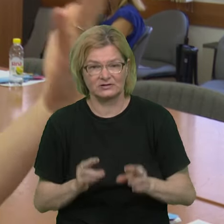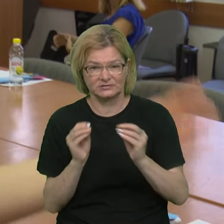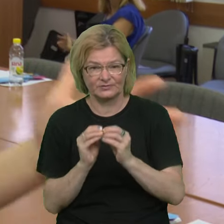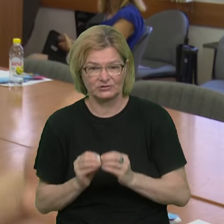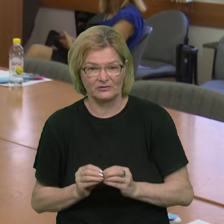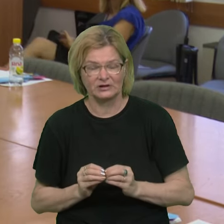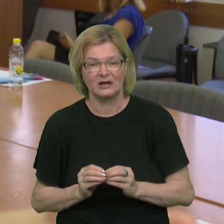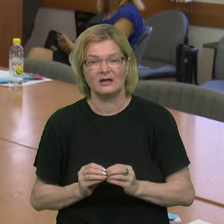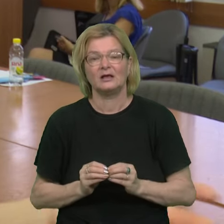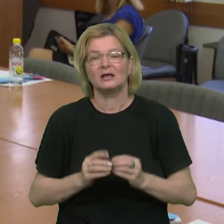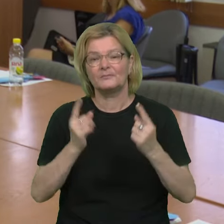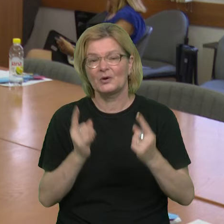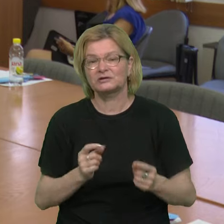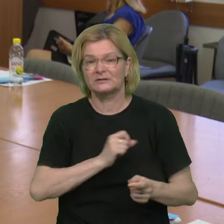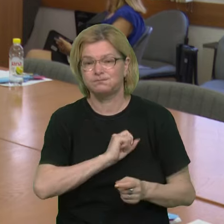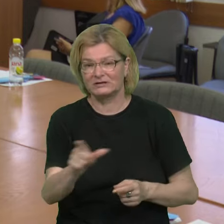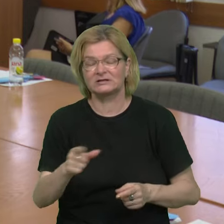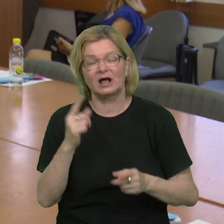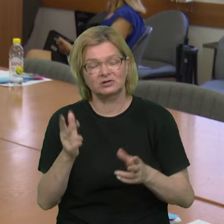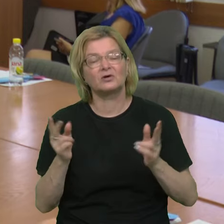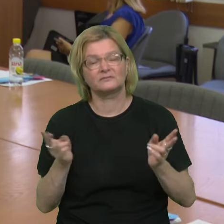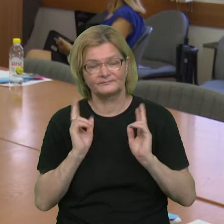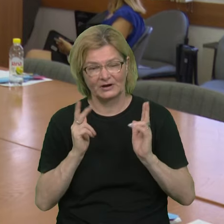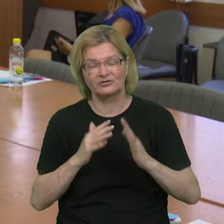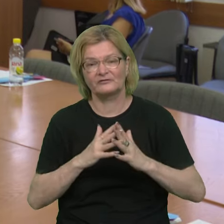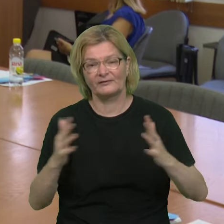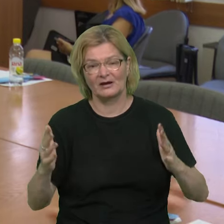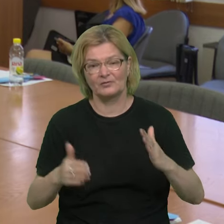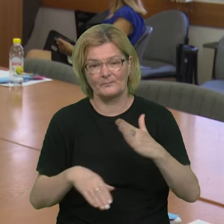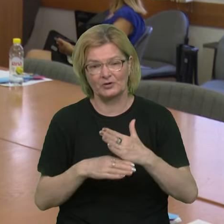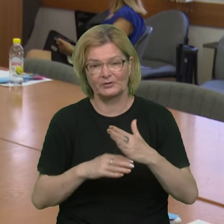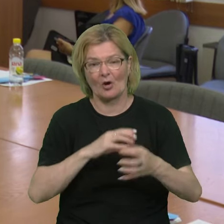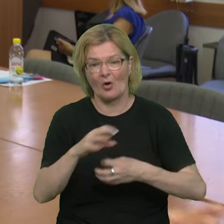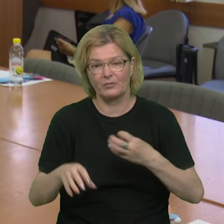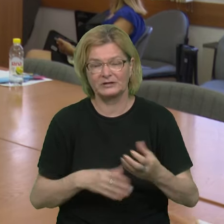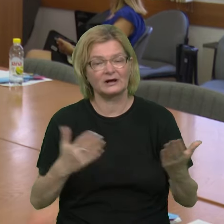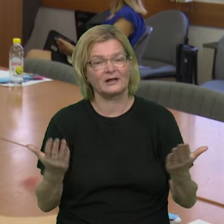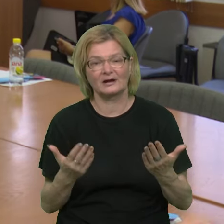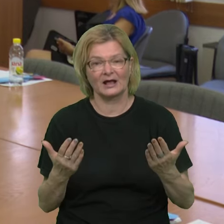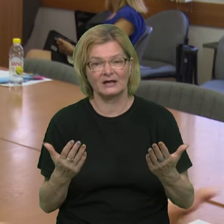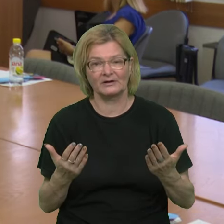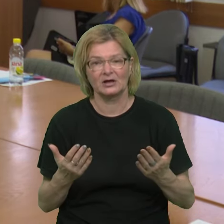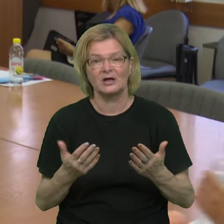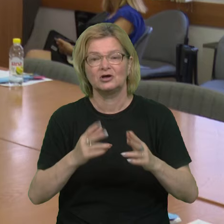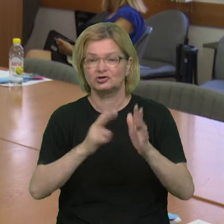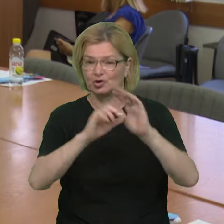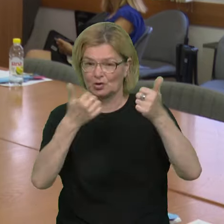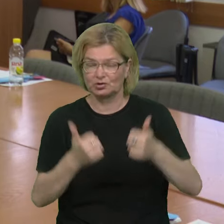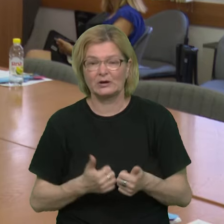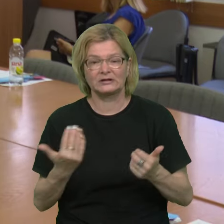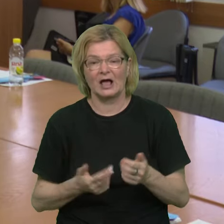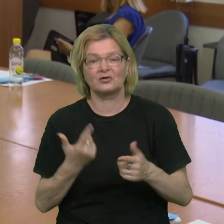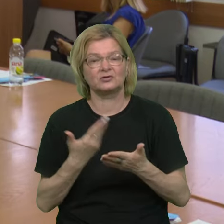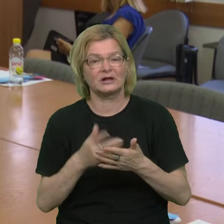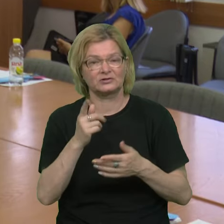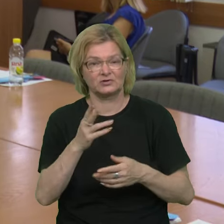vi morate stvarno isposložiti se interno i postati biznis, a to zahtjeva veliku potporu ili obitelji ili nekakvih